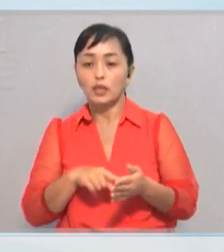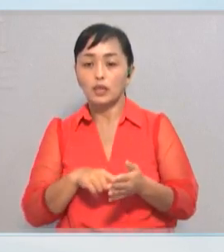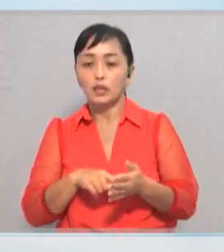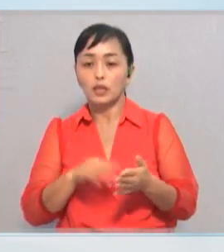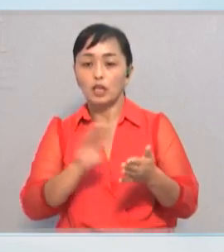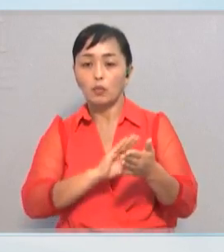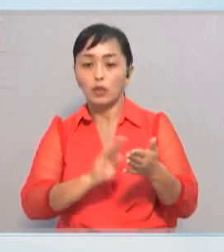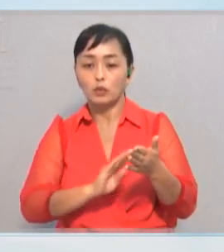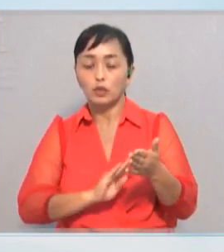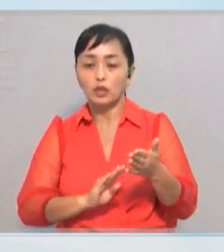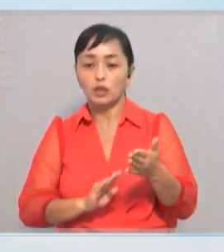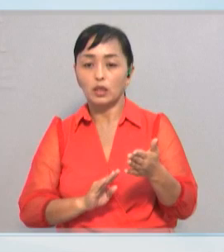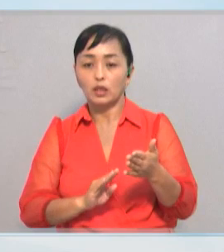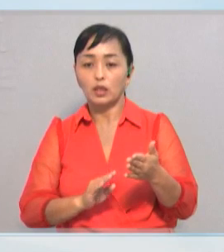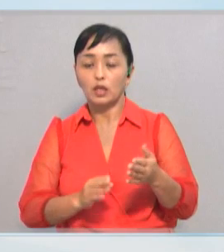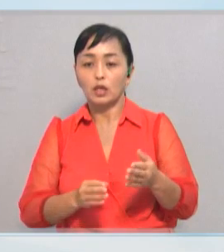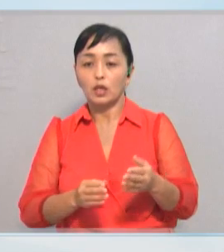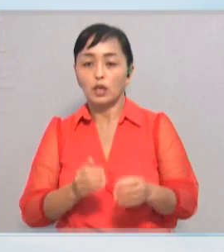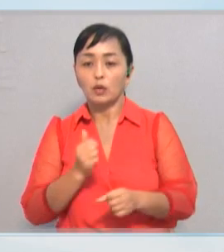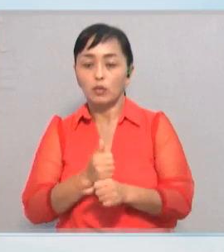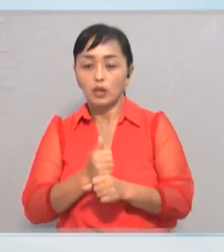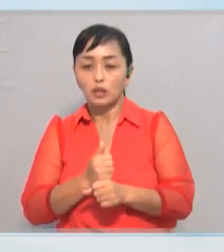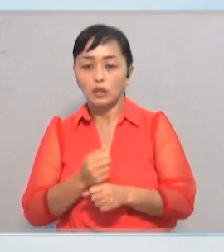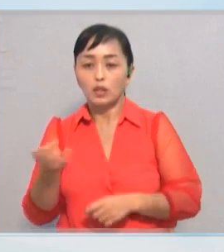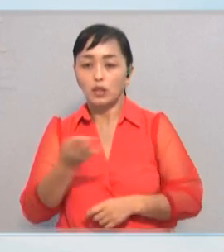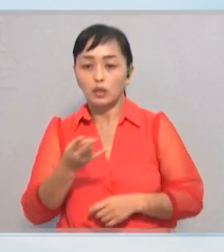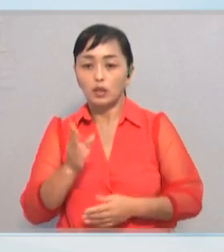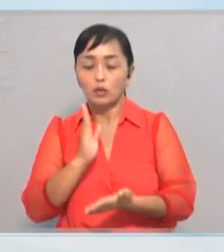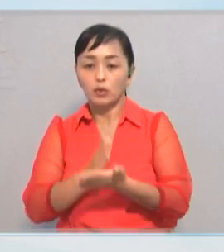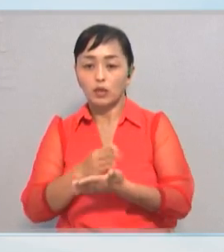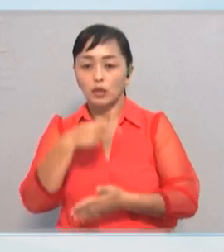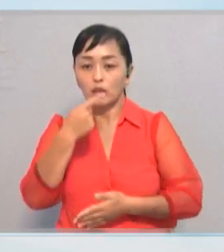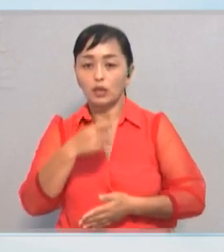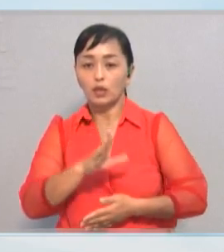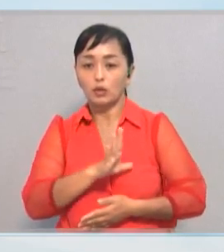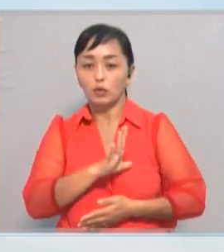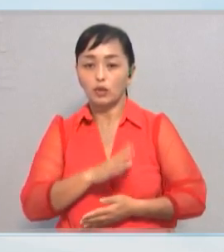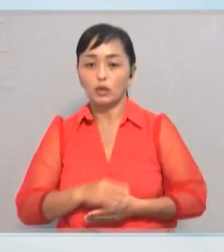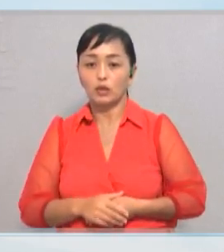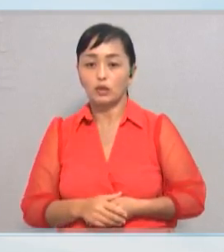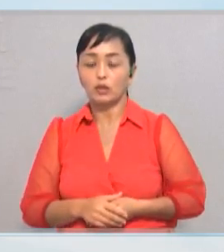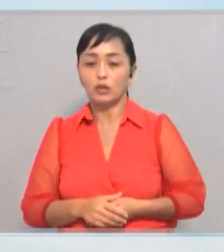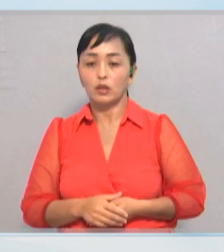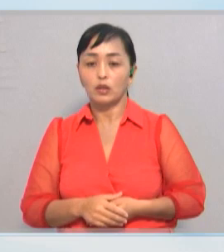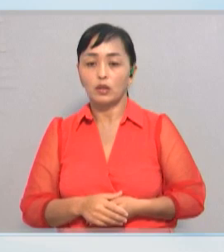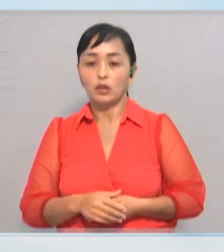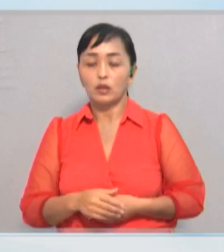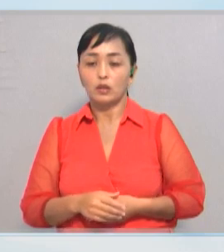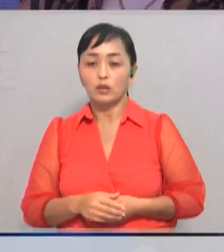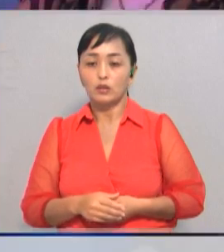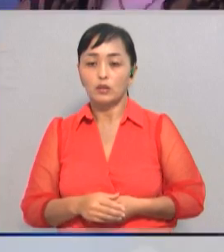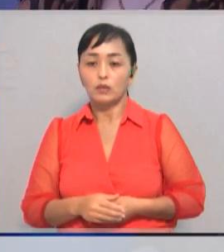мазмұнында тәрбие құндылықтары, тәрбиенің жалпы мақсаттары сол оқу мазмұндарында